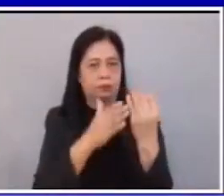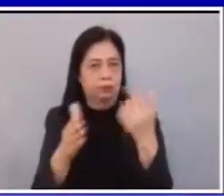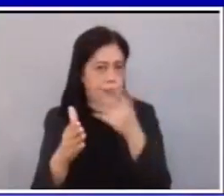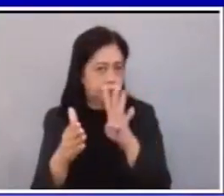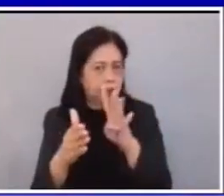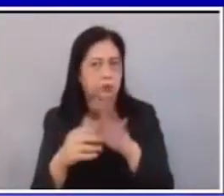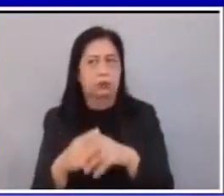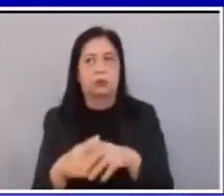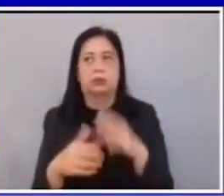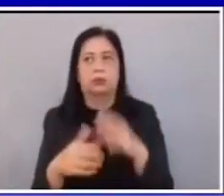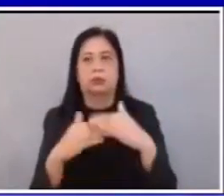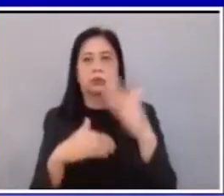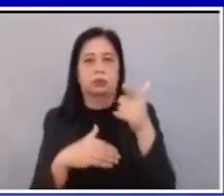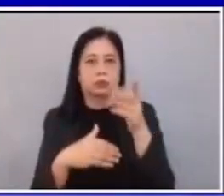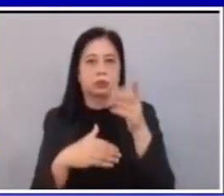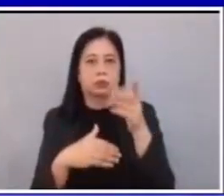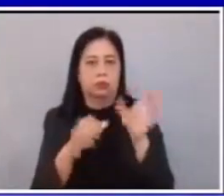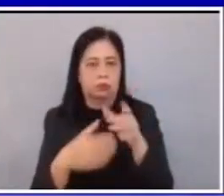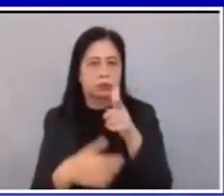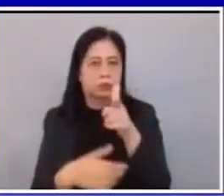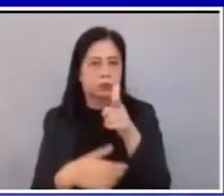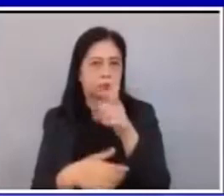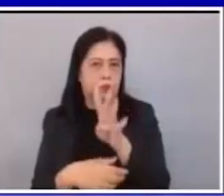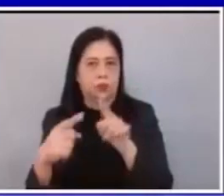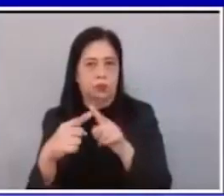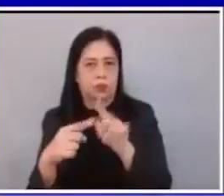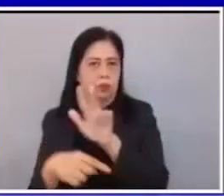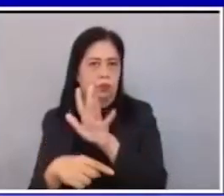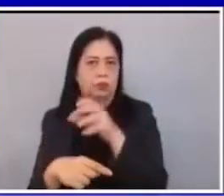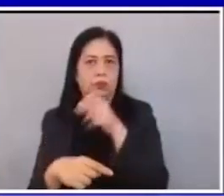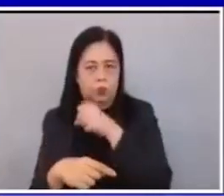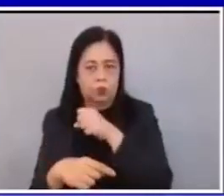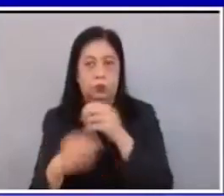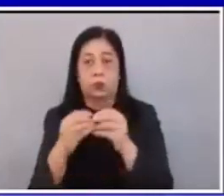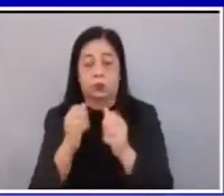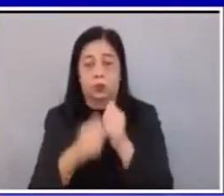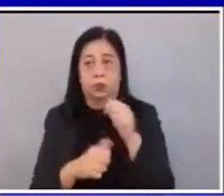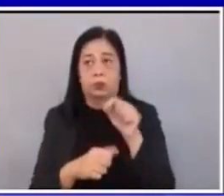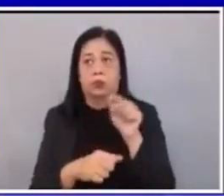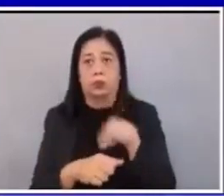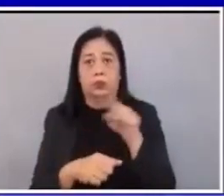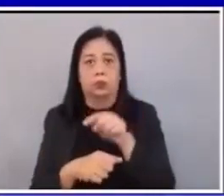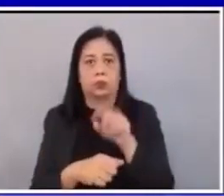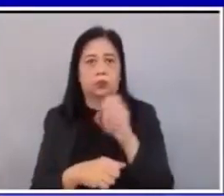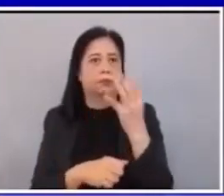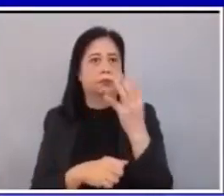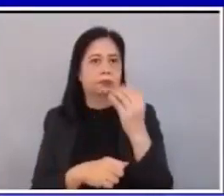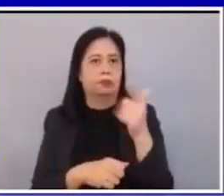to 35. So, ang karamihan talaga dito, yung 15 to 24, parang mga